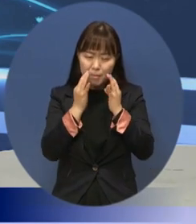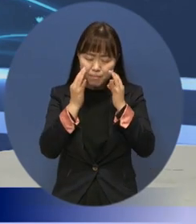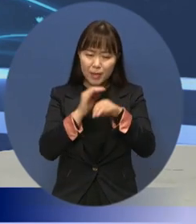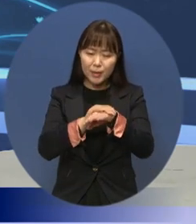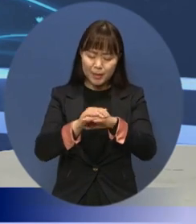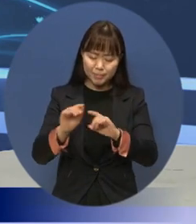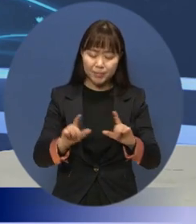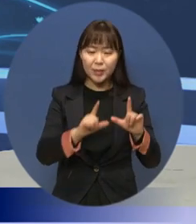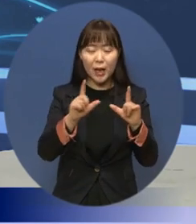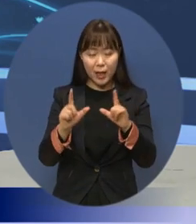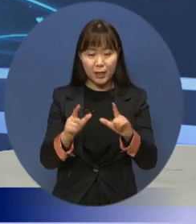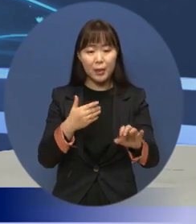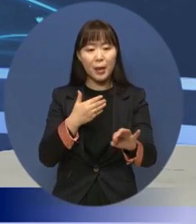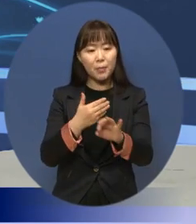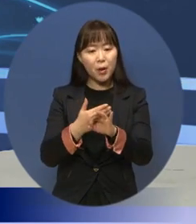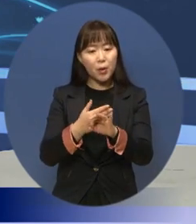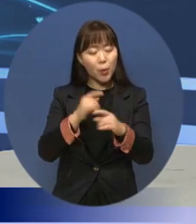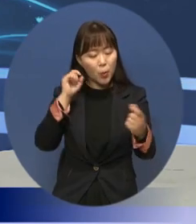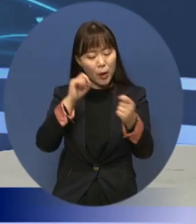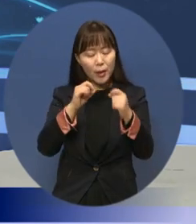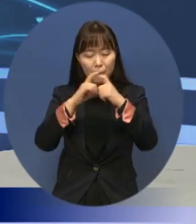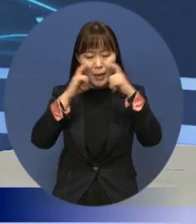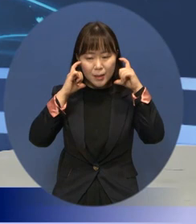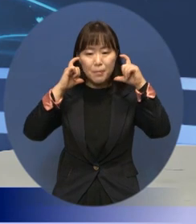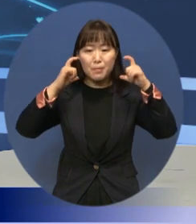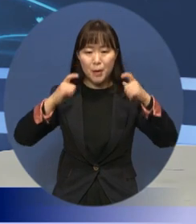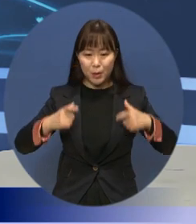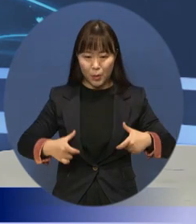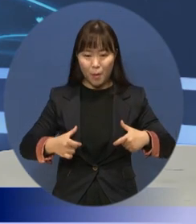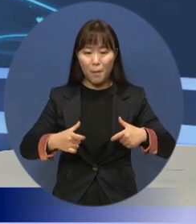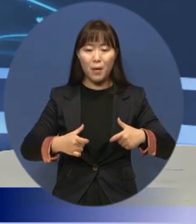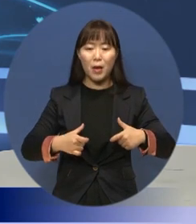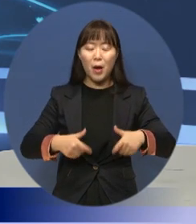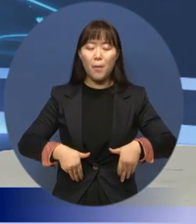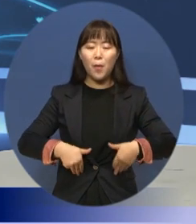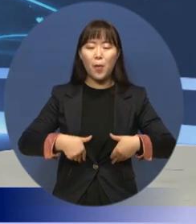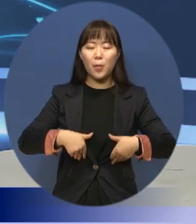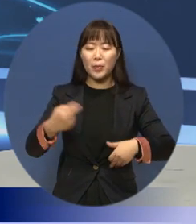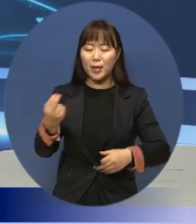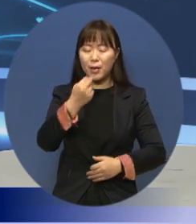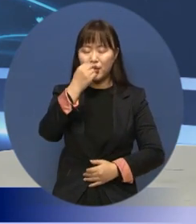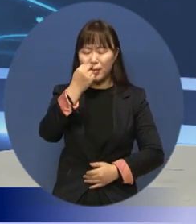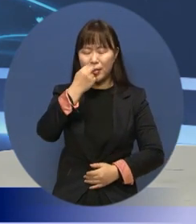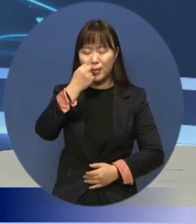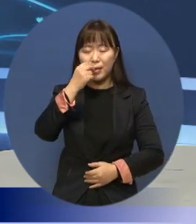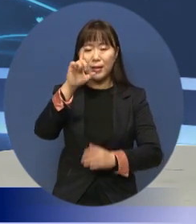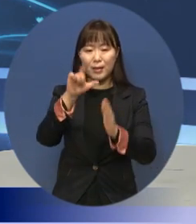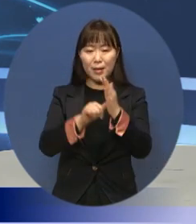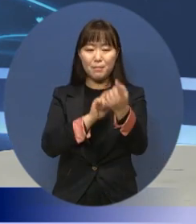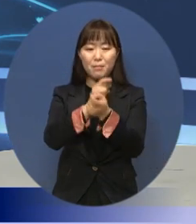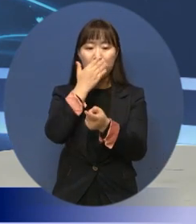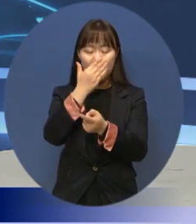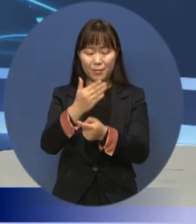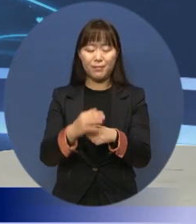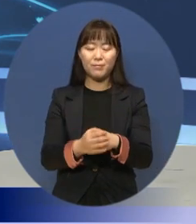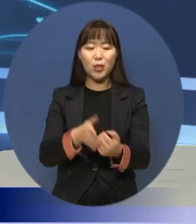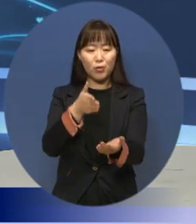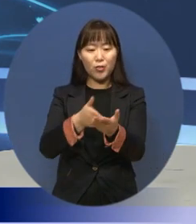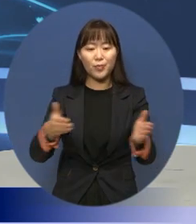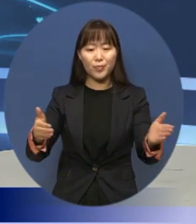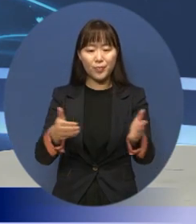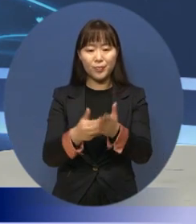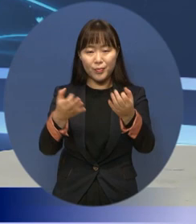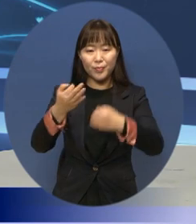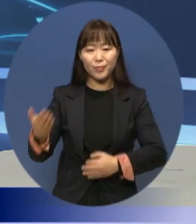목수 하고 살아 간다면 머지않아 마스크를 벗고 마음껏 봄내음을 맡을 날이 올 것입니다 이상 복지 tv 뉴스를